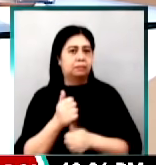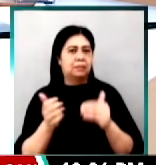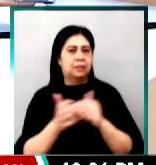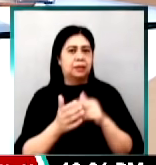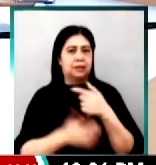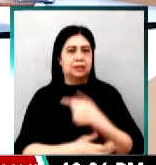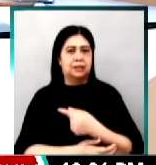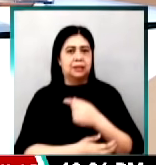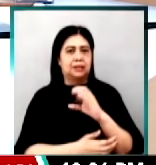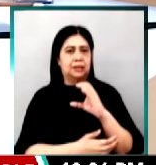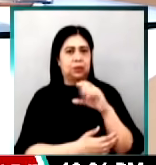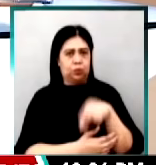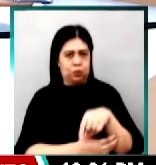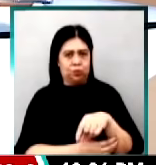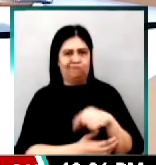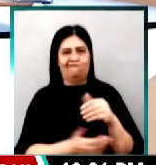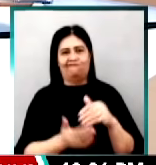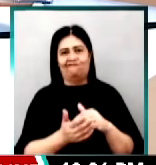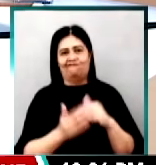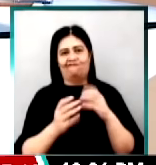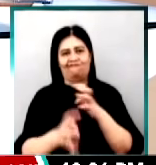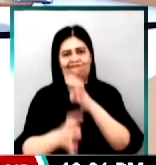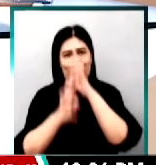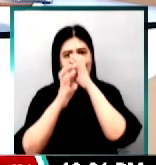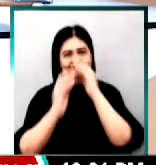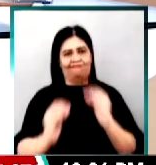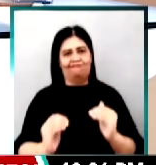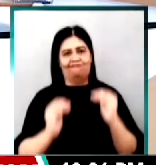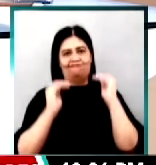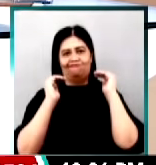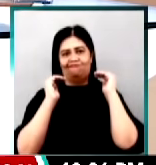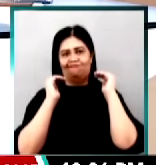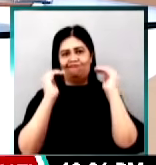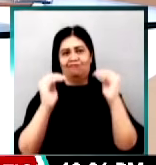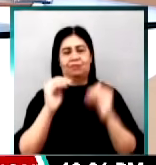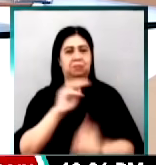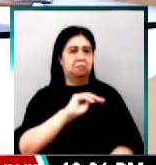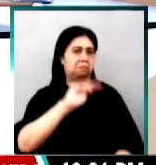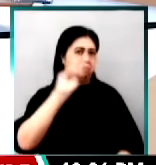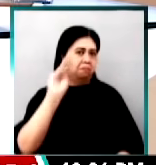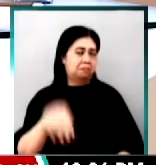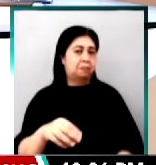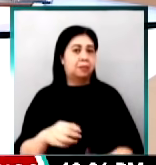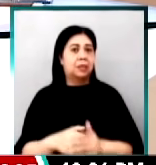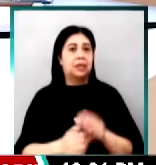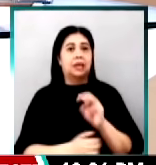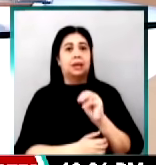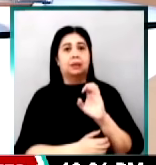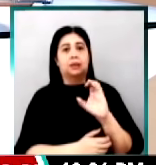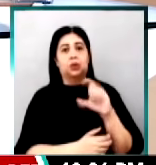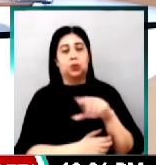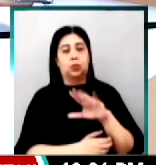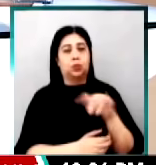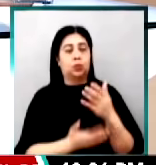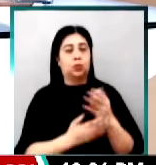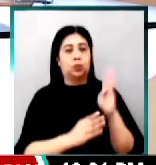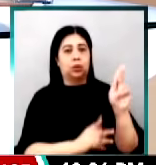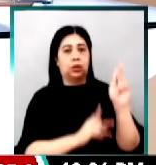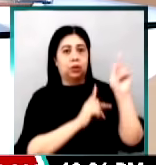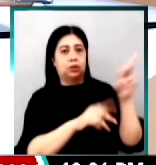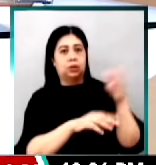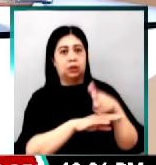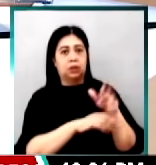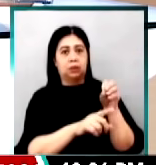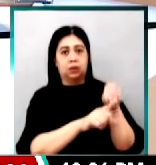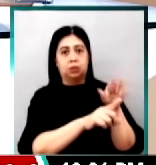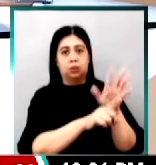community quarantine with heightened restrictions ang Metro Manila. MECQ naman sa Bukidnon matapos ma-expose sa Delta